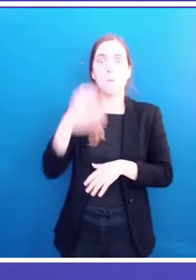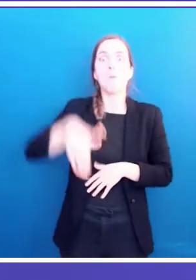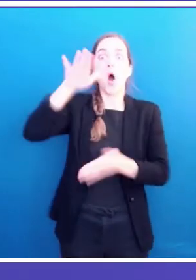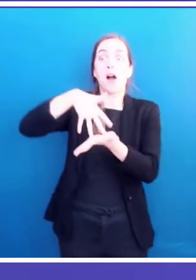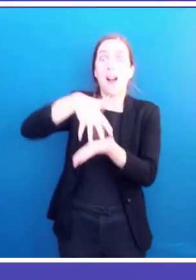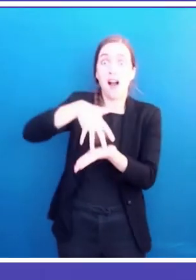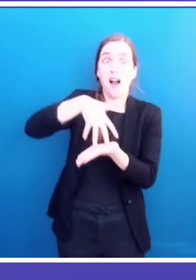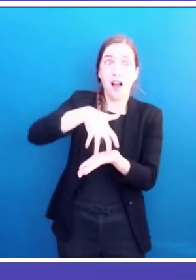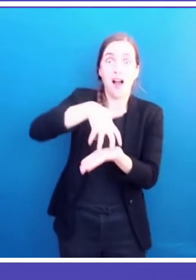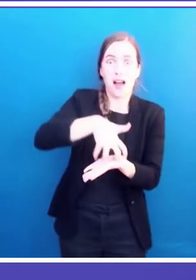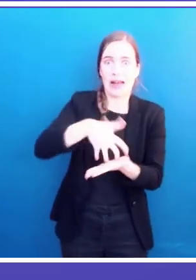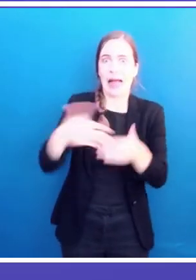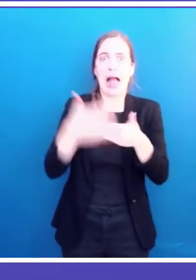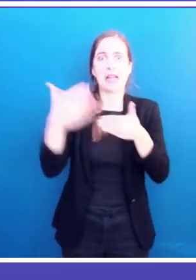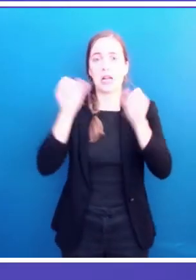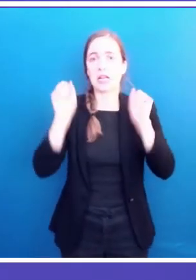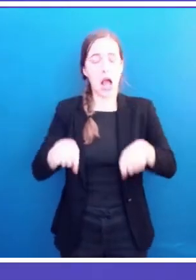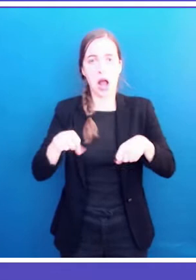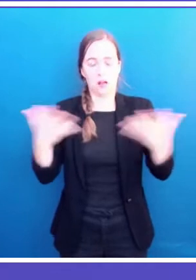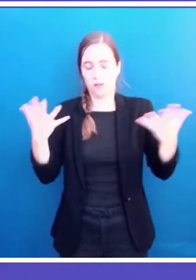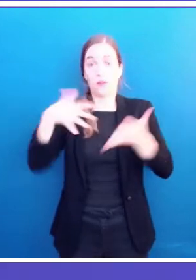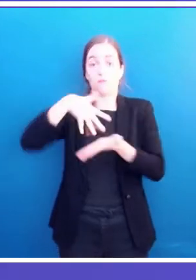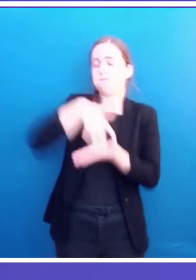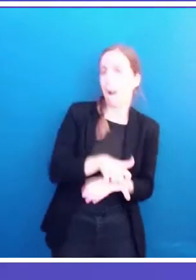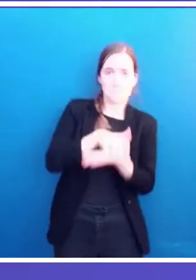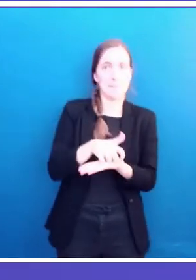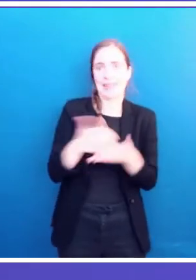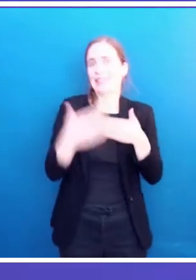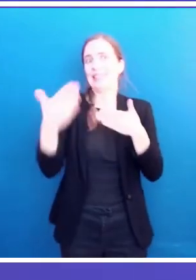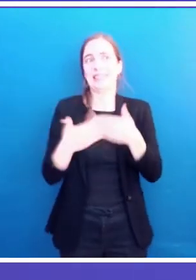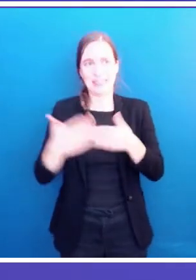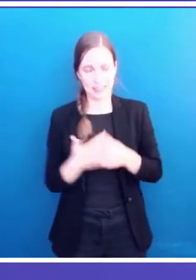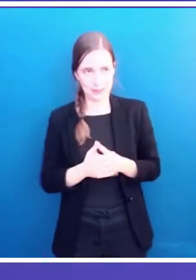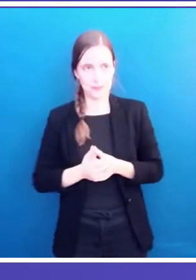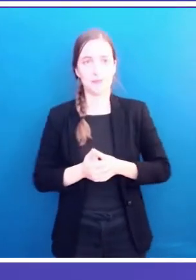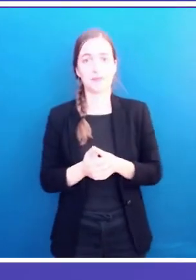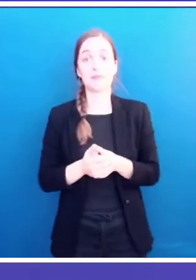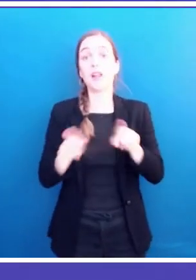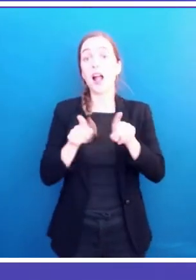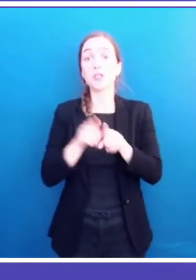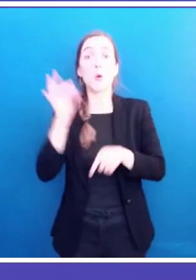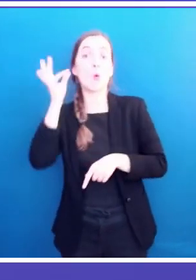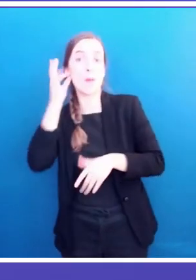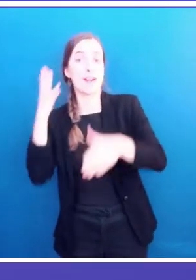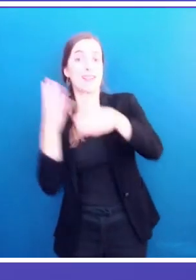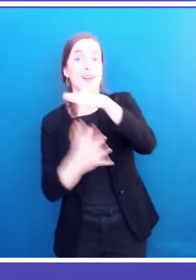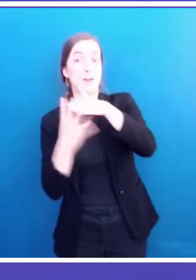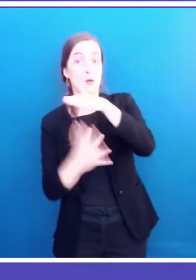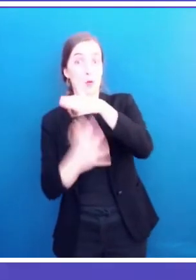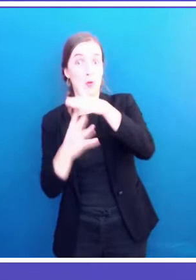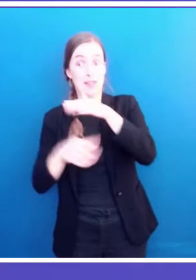أكثر هشاشة في هذه الظروف الاستثنائية، نظرا إلى نقص التوجيهات،